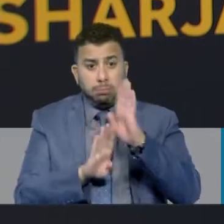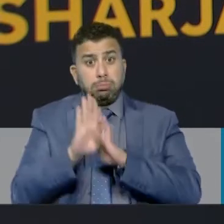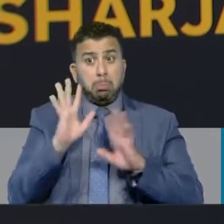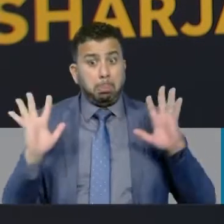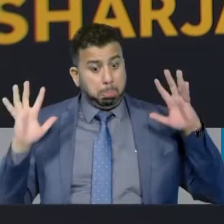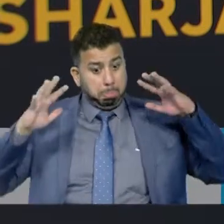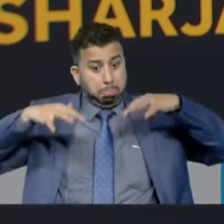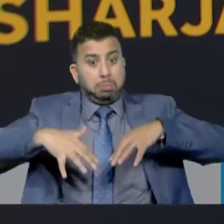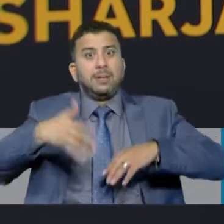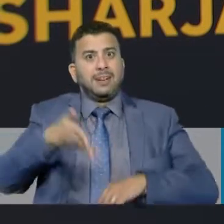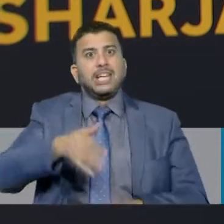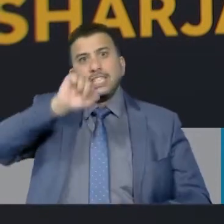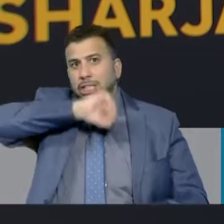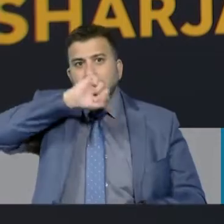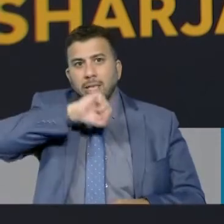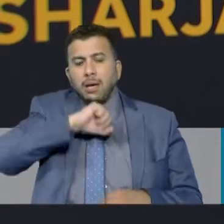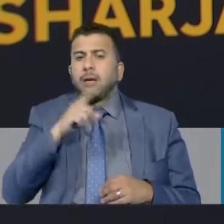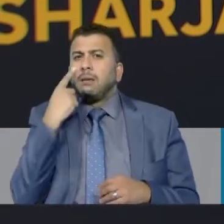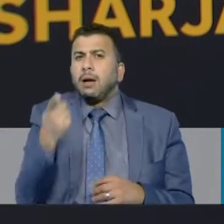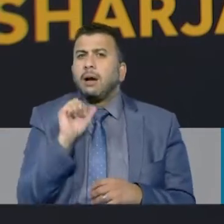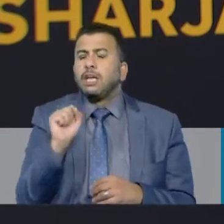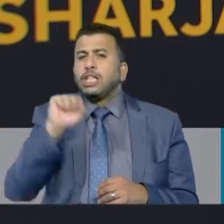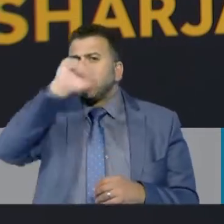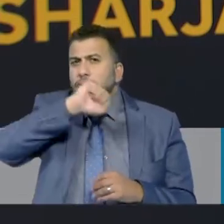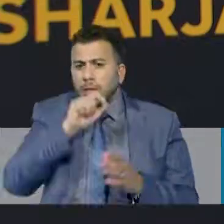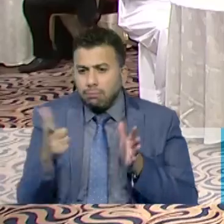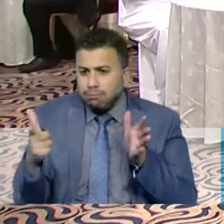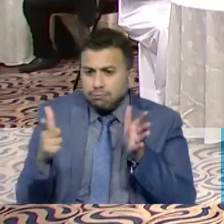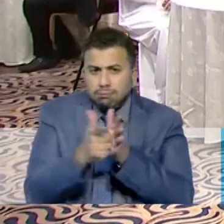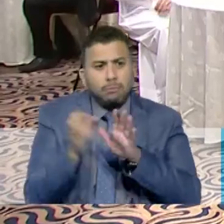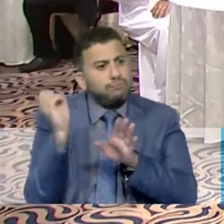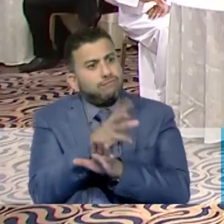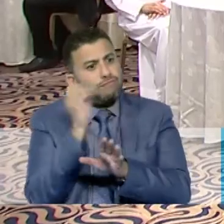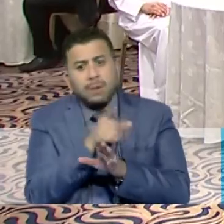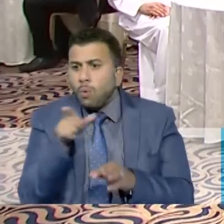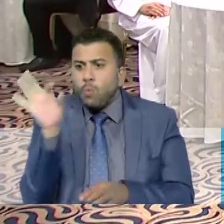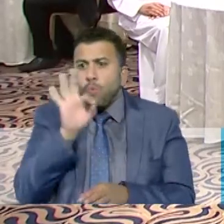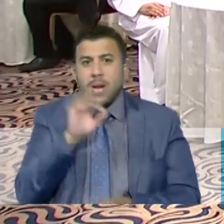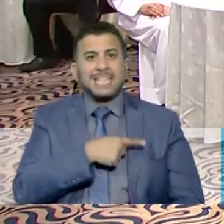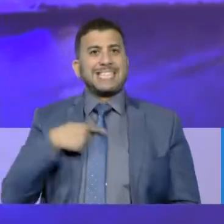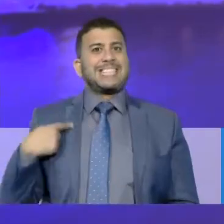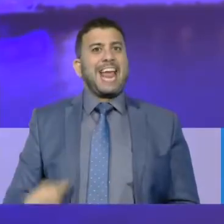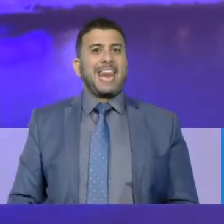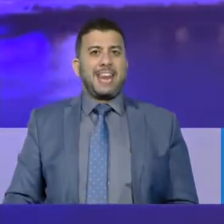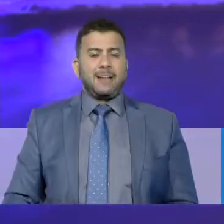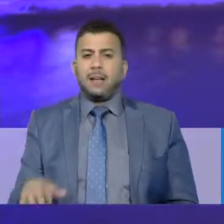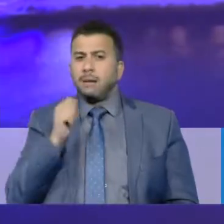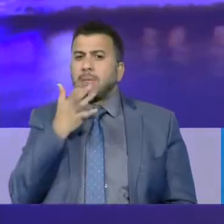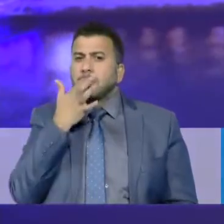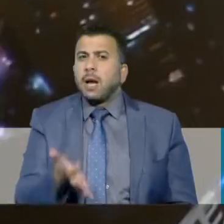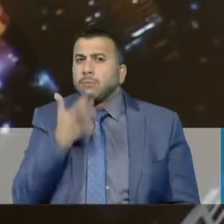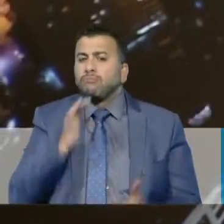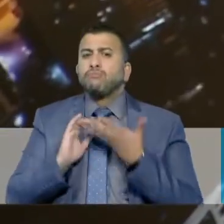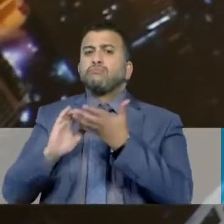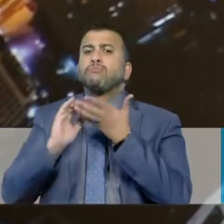من 50% من المنتجات التي تدخل على موانئ الشارقة تأتي من الصين. الملتقى استعرض المميزات والتسهيلات